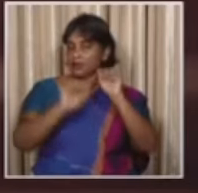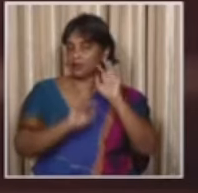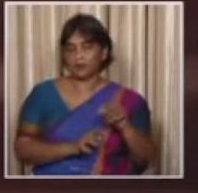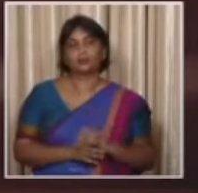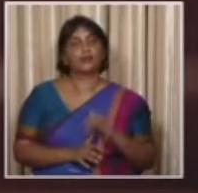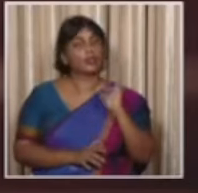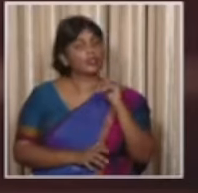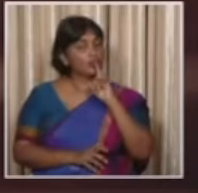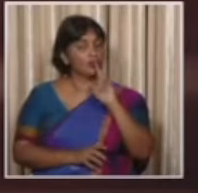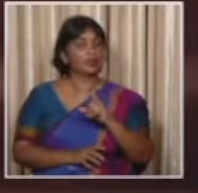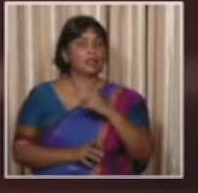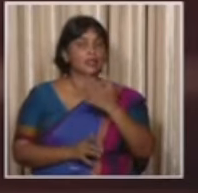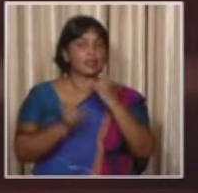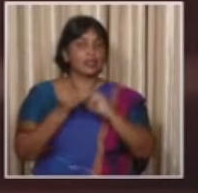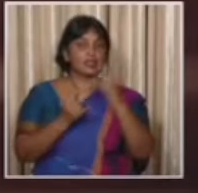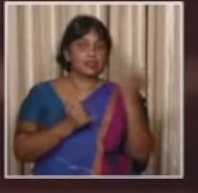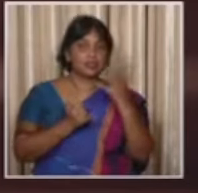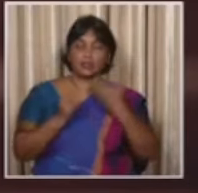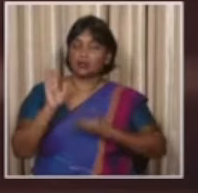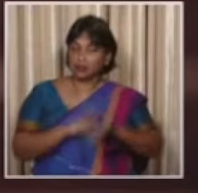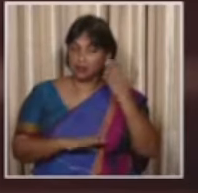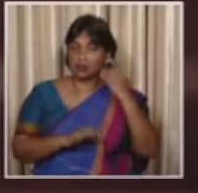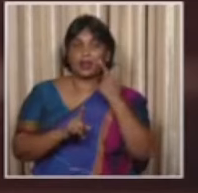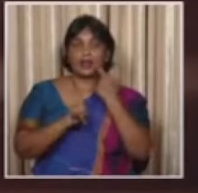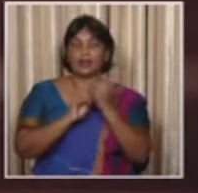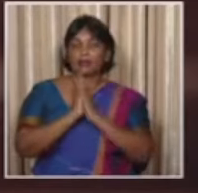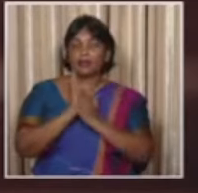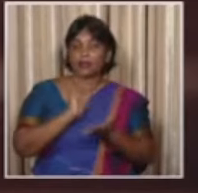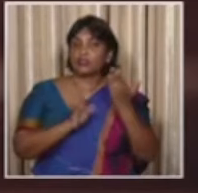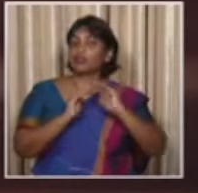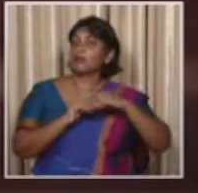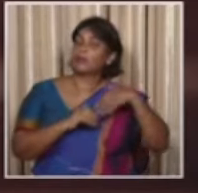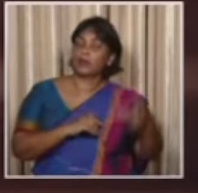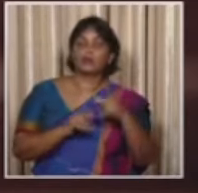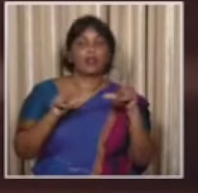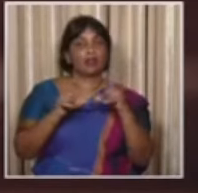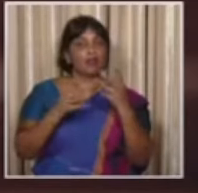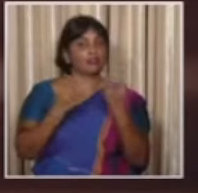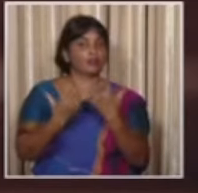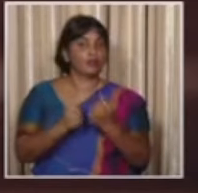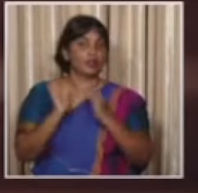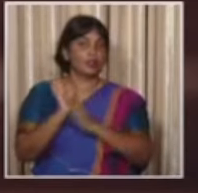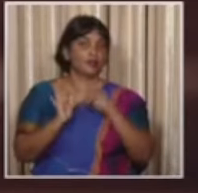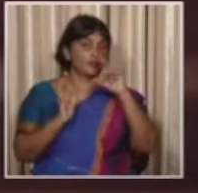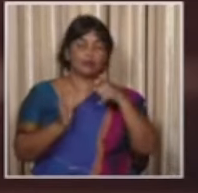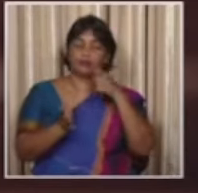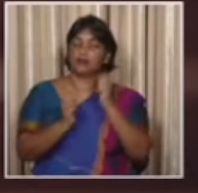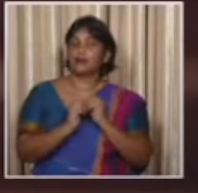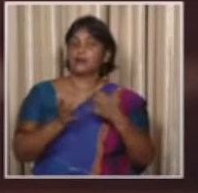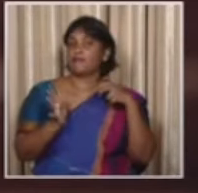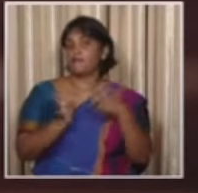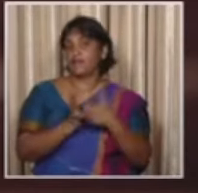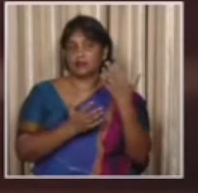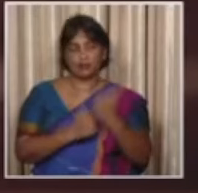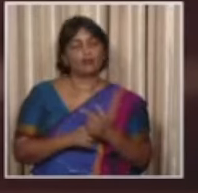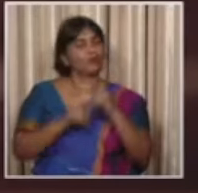ගත්තා. සමහර අය කිව්වා සීගිරියට යන්න, දළදා මාලිගාවට යන්න, ඊට පස්සේ ලයිසන් ගන්න වෙනවා මේ MCC ක්‍රියාත්මක කළොත් වීසා ගන්න වෙනවායි